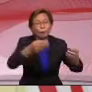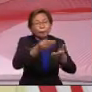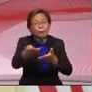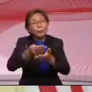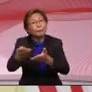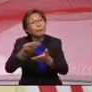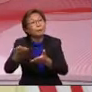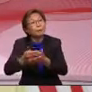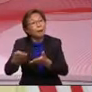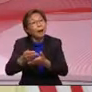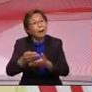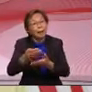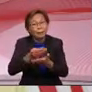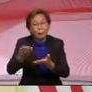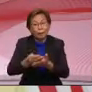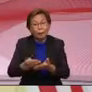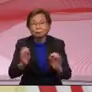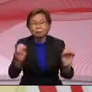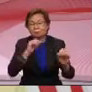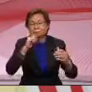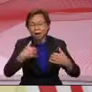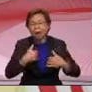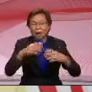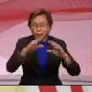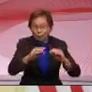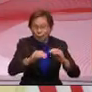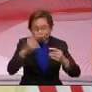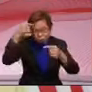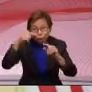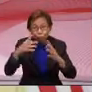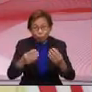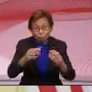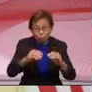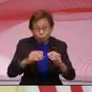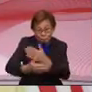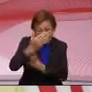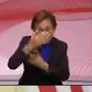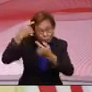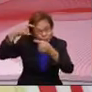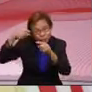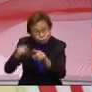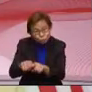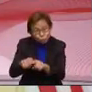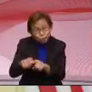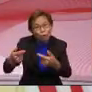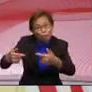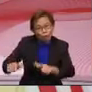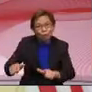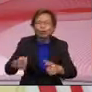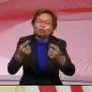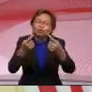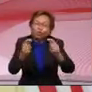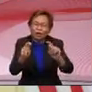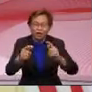setakat hari ini, maka mesyuarat hari ini bersetuju untuk membenarkan